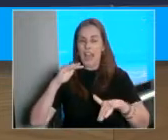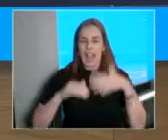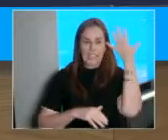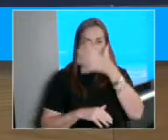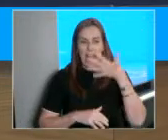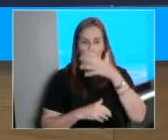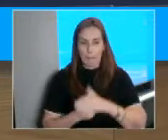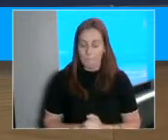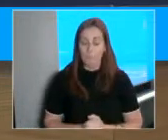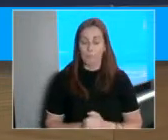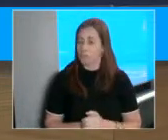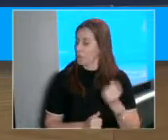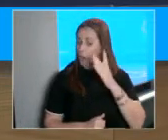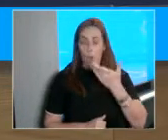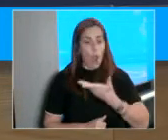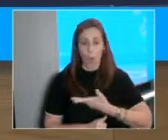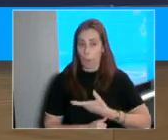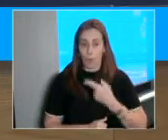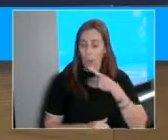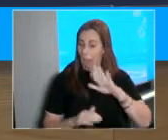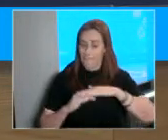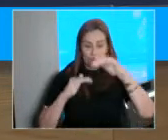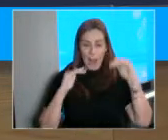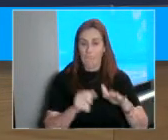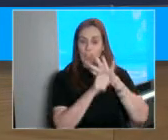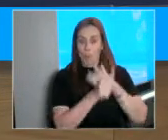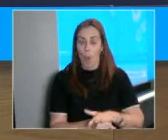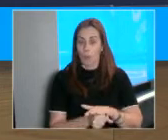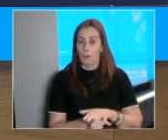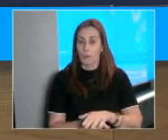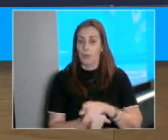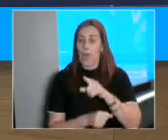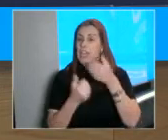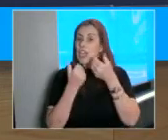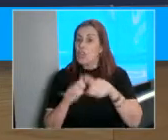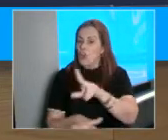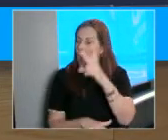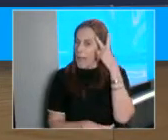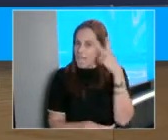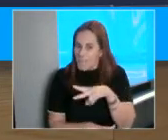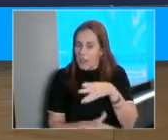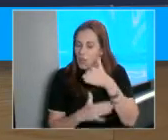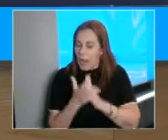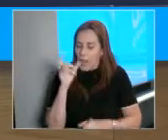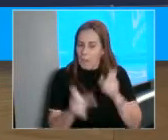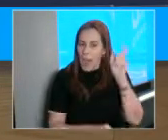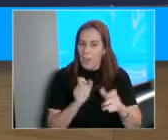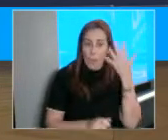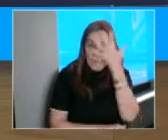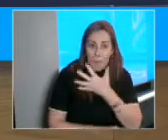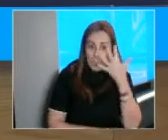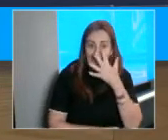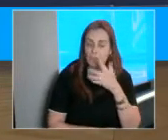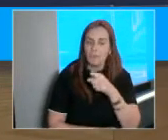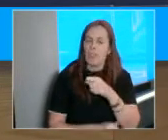ממוצא מזרחי. ולא קיבלה את טענותיהם על אפליה וקיפוח. ניתן כי כישלונה בהבנת המצוקה של חלק זה באוכלוסייה